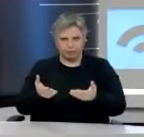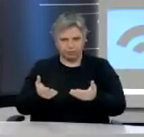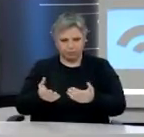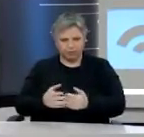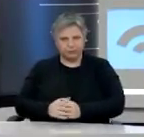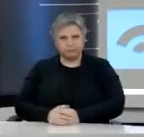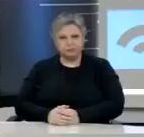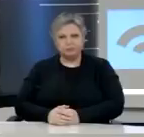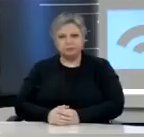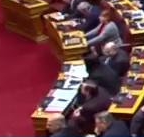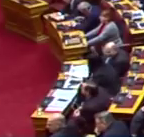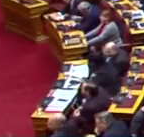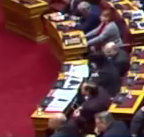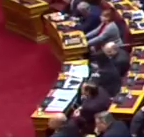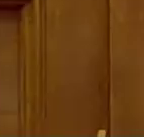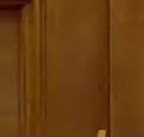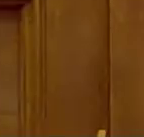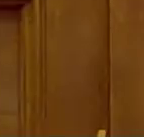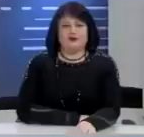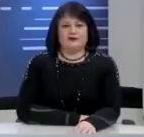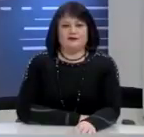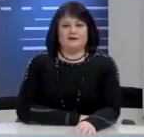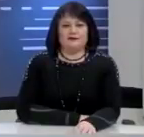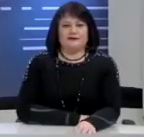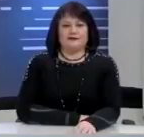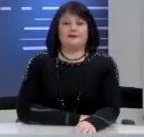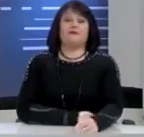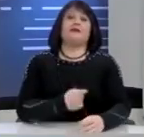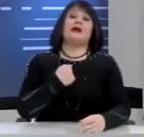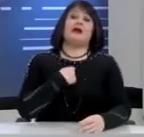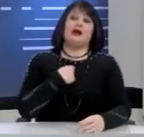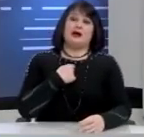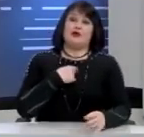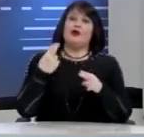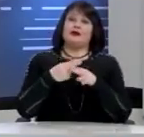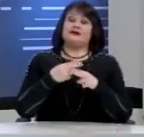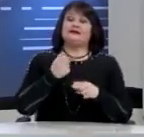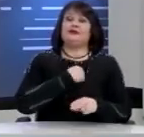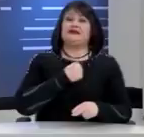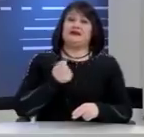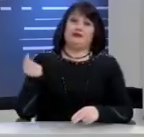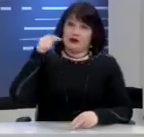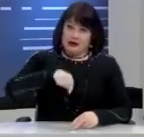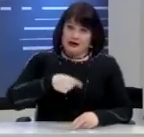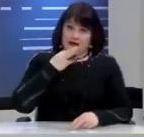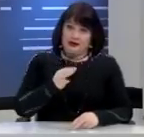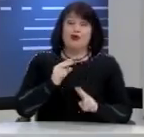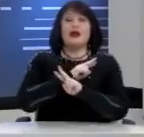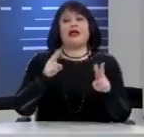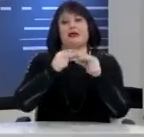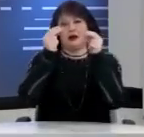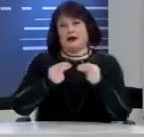με βάση τις αρχές και τις αξίες της παράταξης που εκπροσωπώ, ήρθα ενώπιόν σας να ζητήσω καθαρές